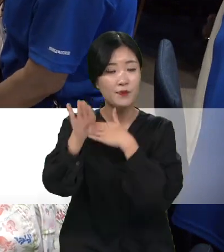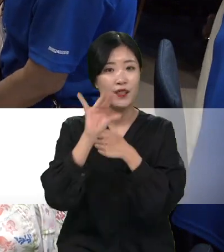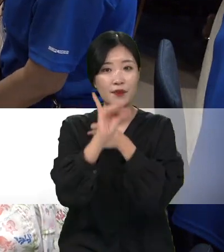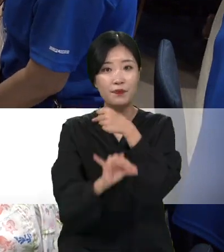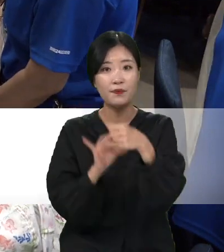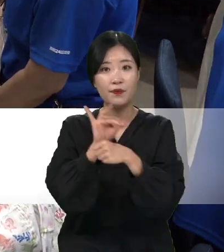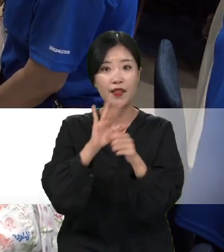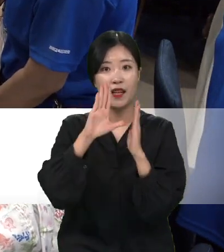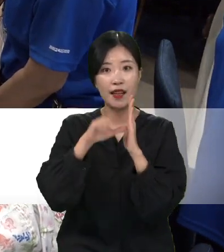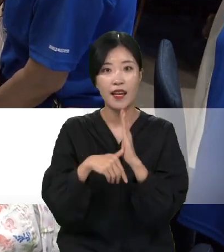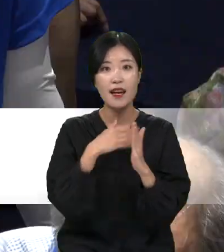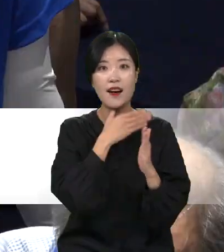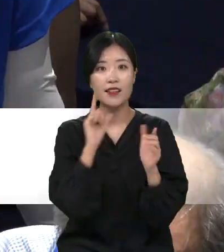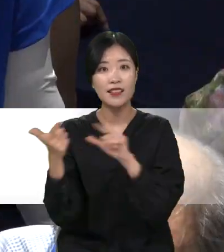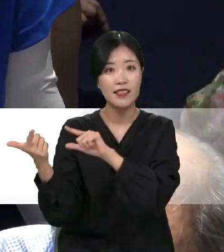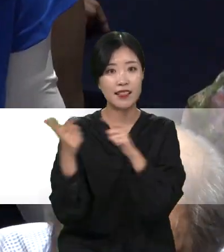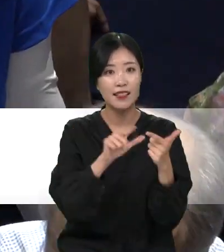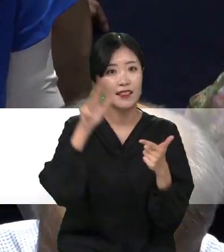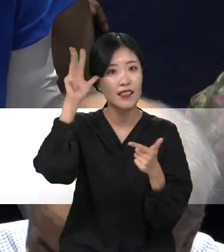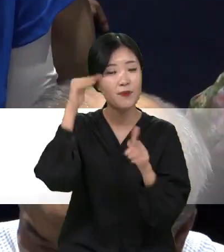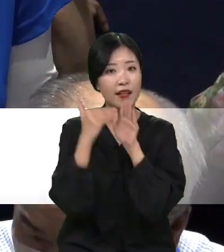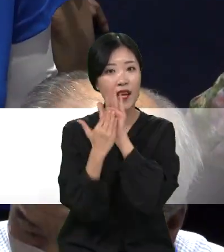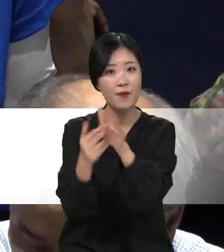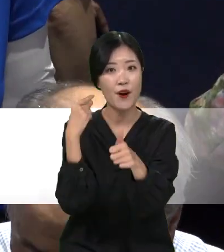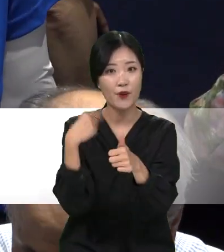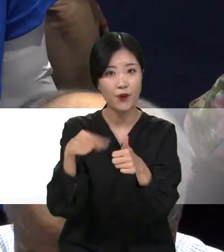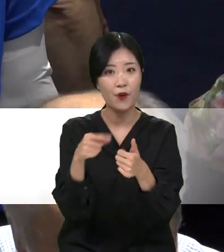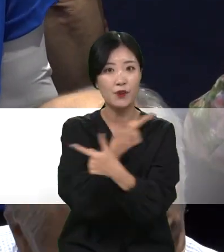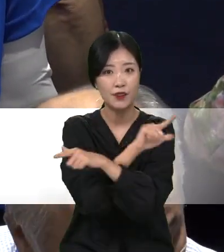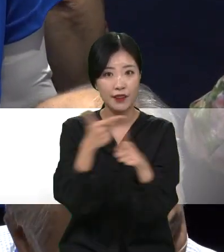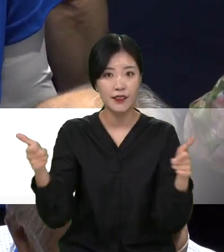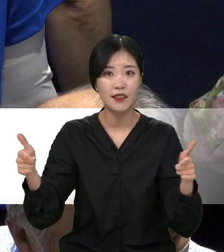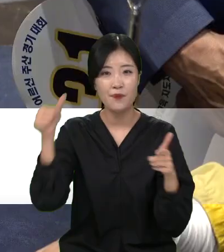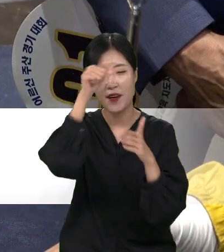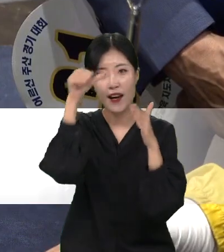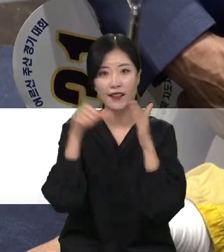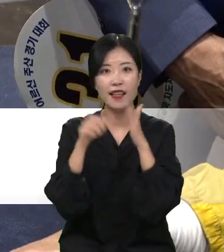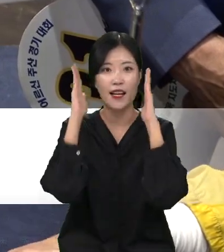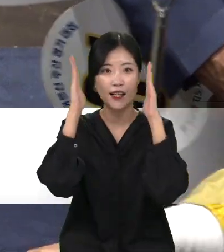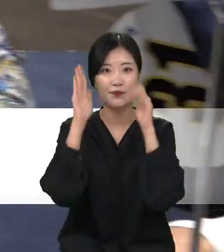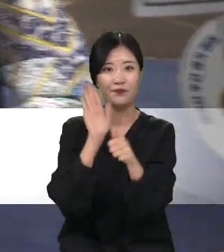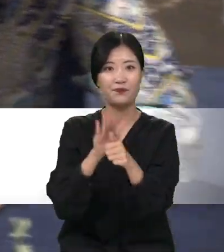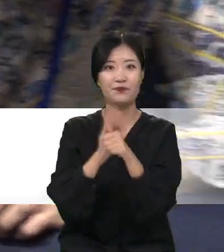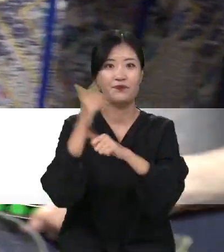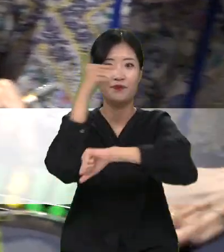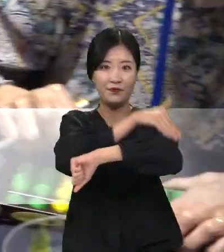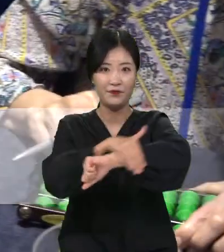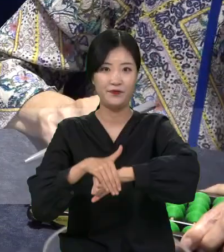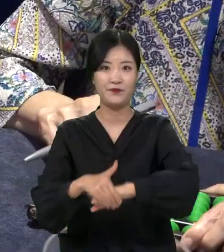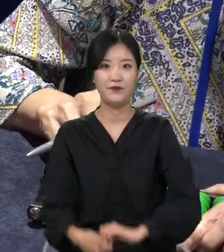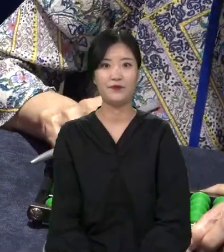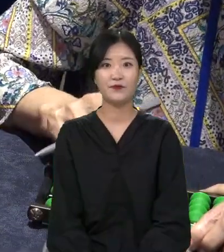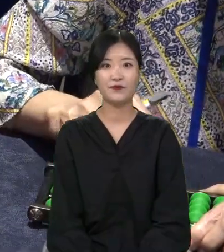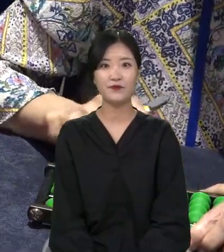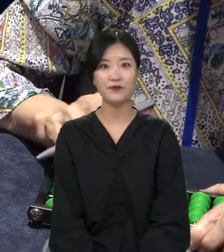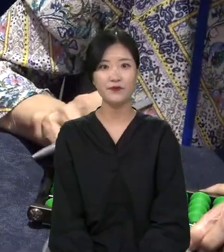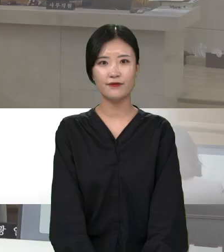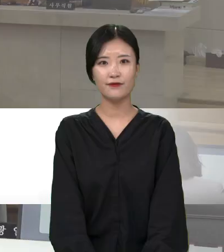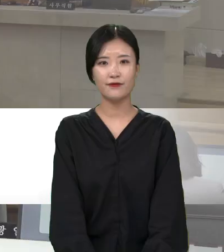시는 앞으로도 100세 시대 어르신들의 치매 예방 교육 등 평생학습의 아낌없는 지원을 할 계획입니다